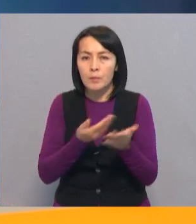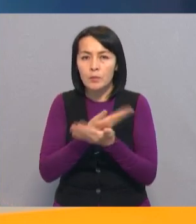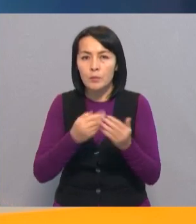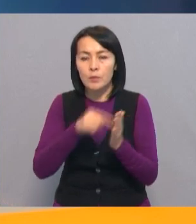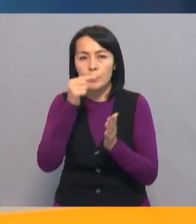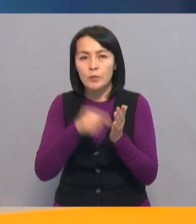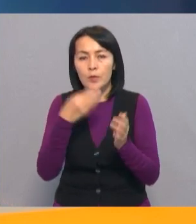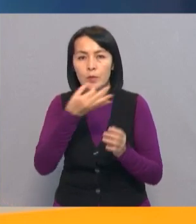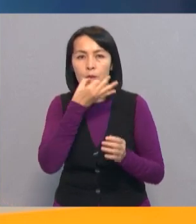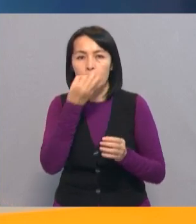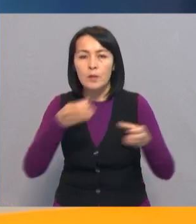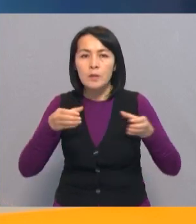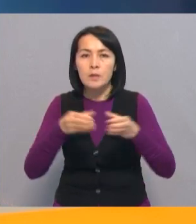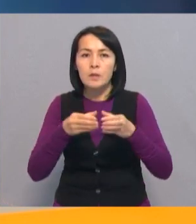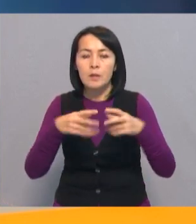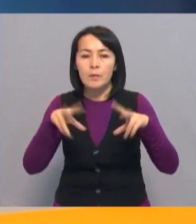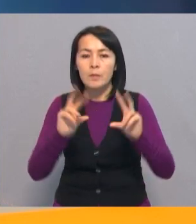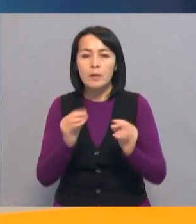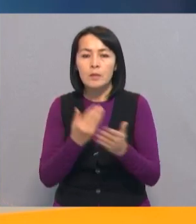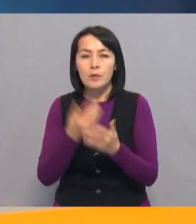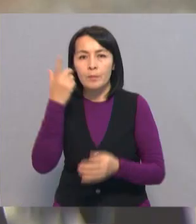ошол сурактын жообун сала өкүлүнөн сурадык.